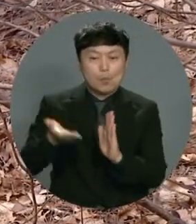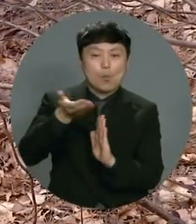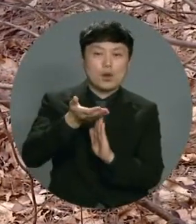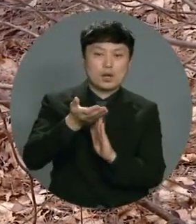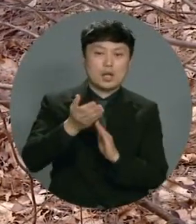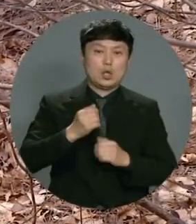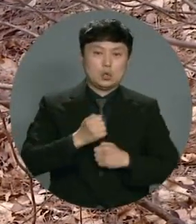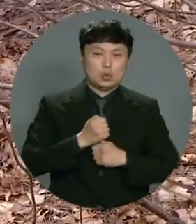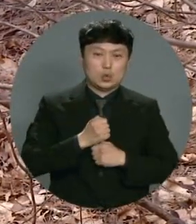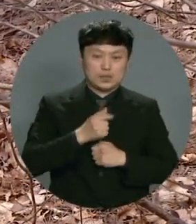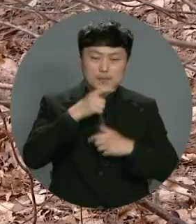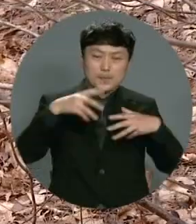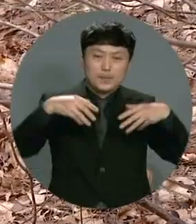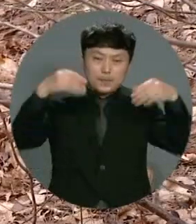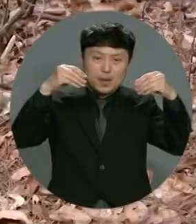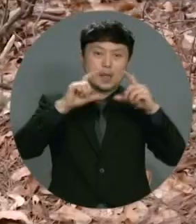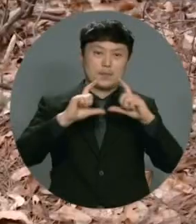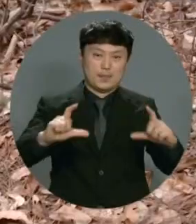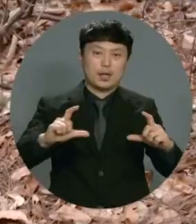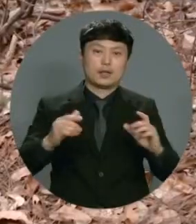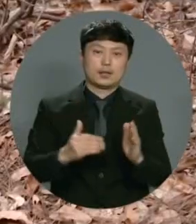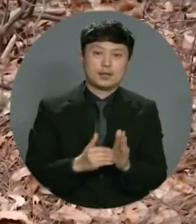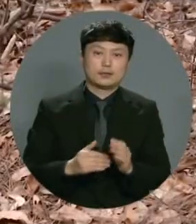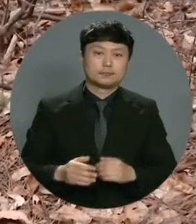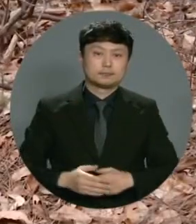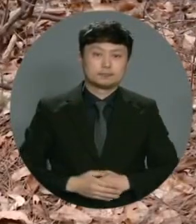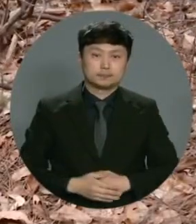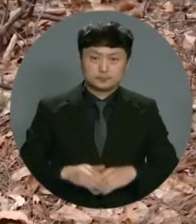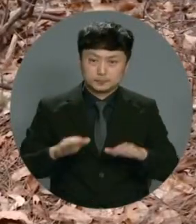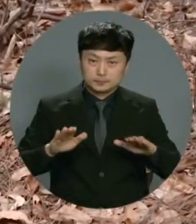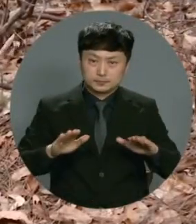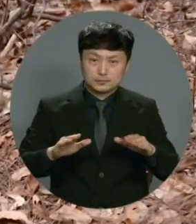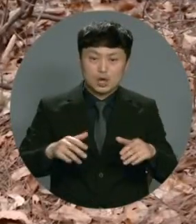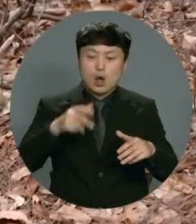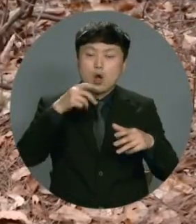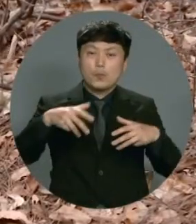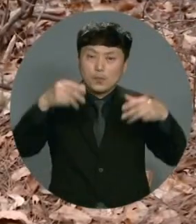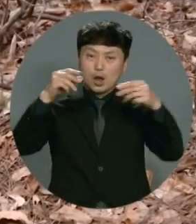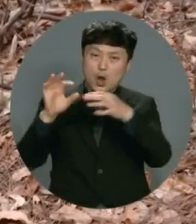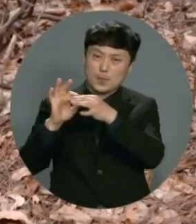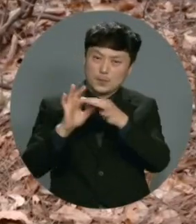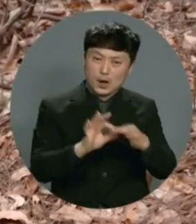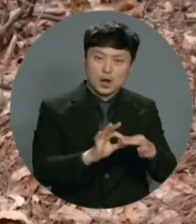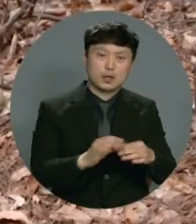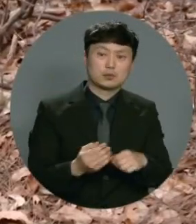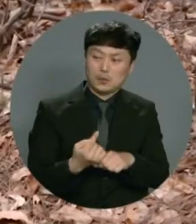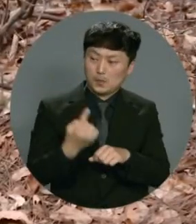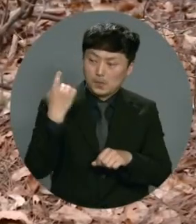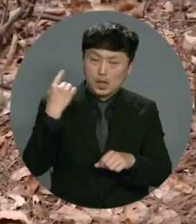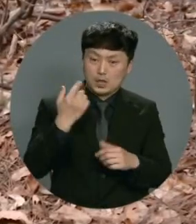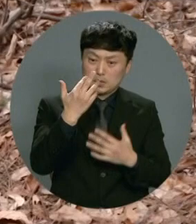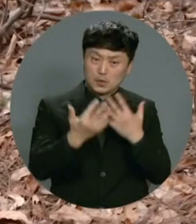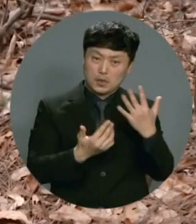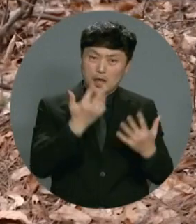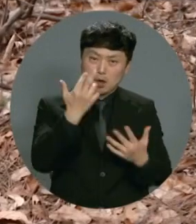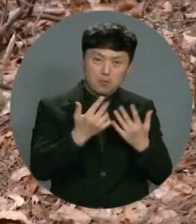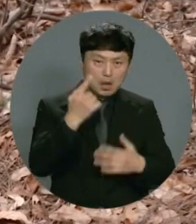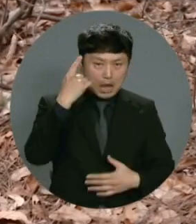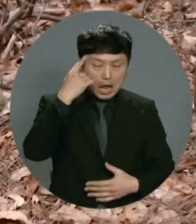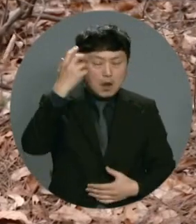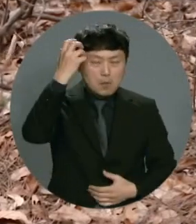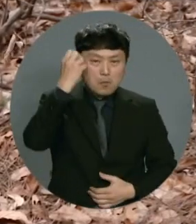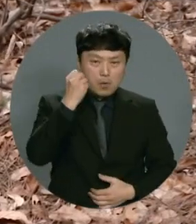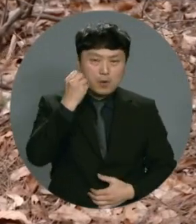기상 가뭄이 이어질 전망입니다. 현재 진행형인 건조한 날씨는 지난해 산불 피해를 떠올리지 않을 수